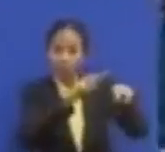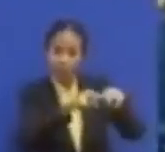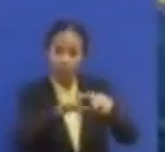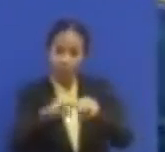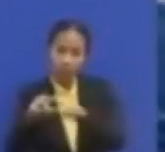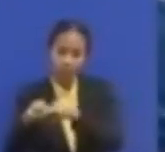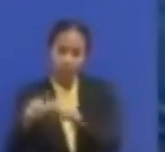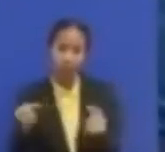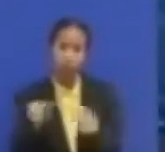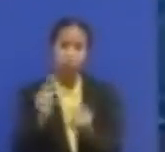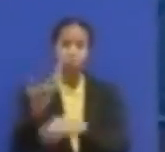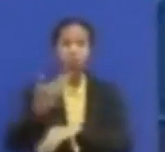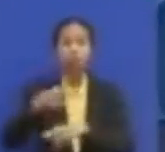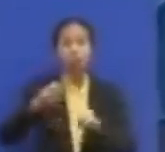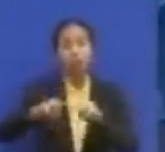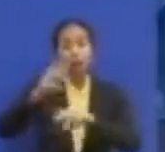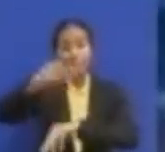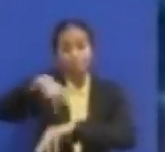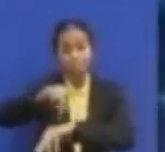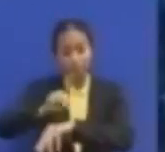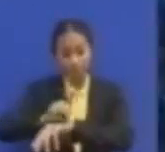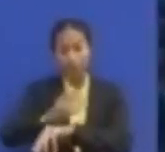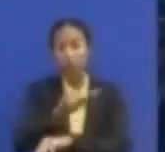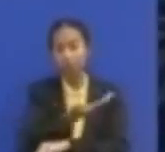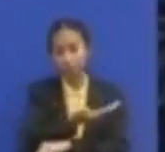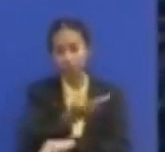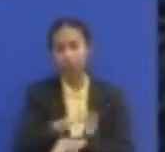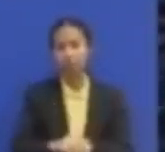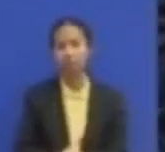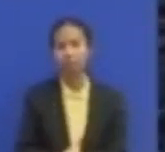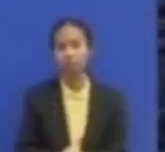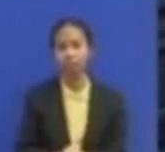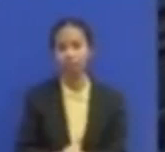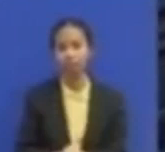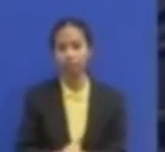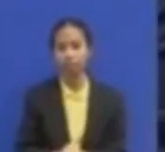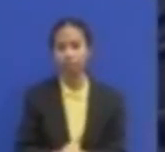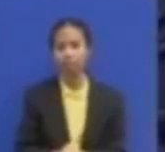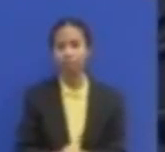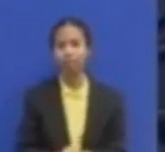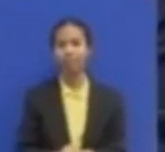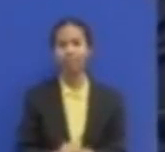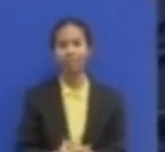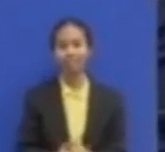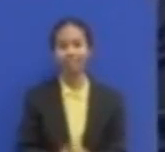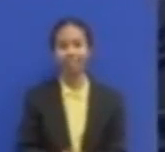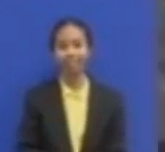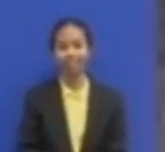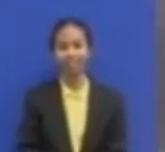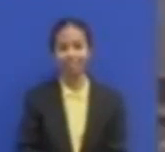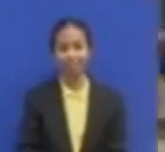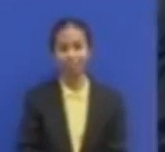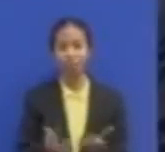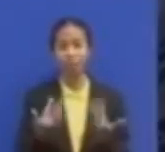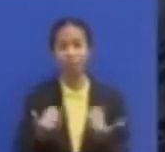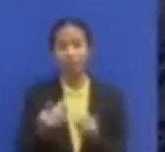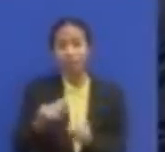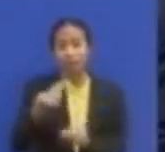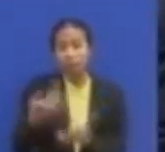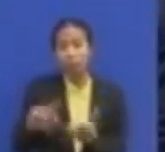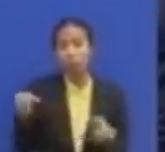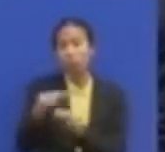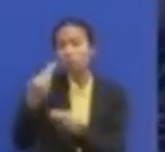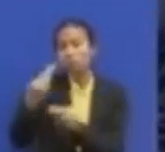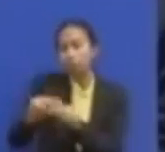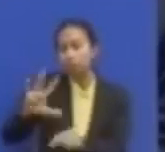านชั่วคราว ครับเป็นใครไหนอื่นไปไม่ได้เลย ปู่ชัยใช่ไหมคะ อาวุโสสูงสุดนะครับคุณชัยชิดชอบสมาชิกสภาผู้แทนราษฎรจ